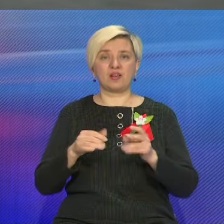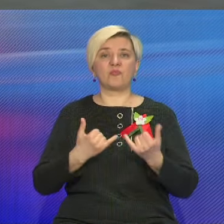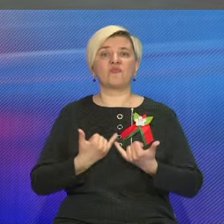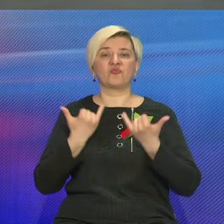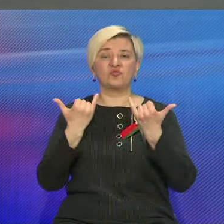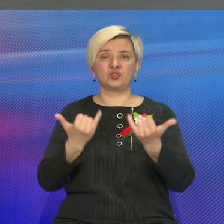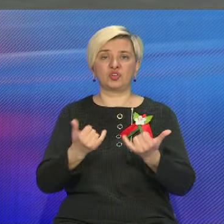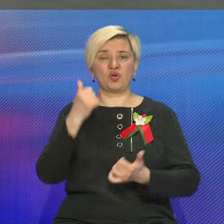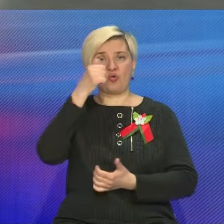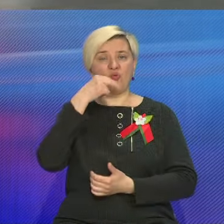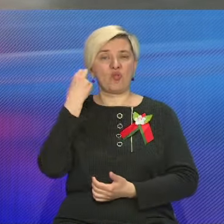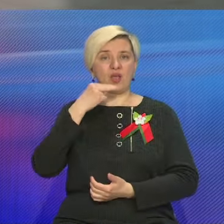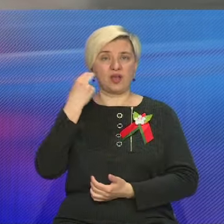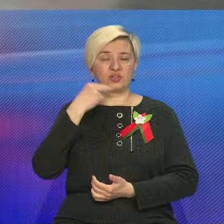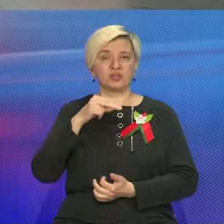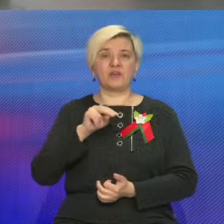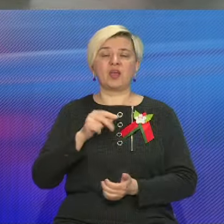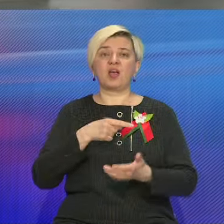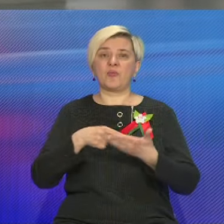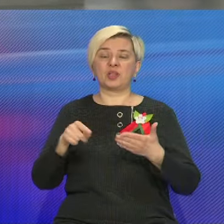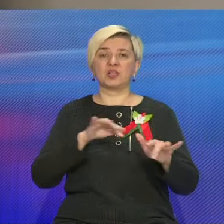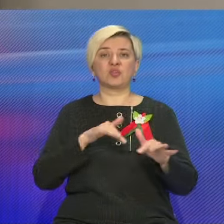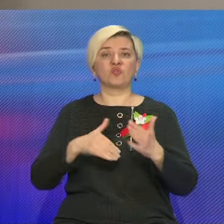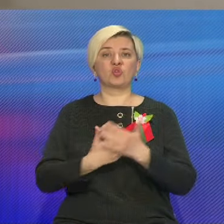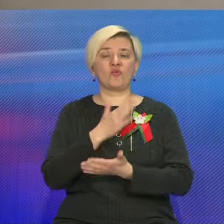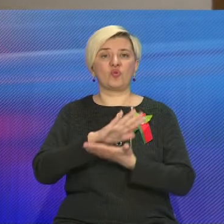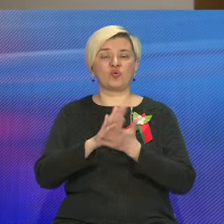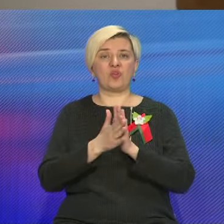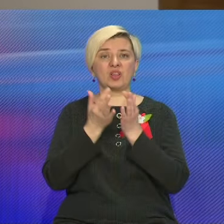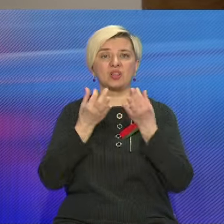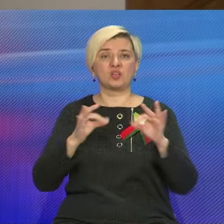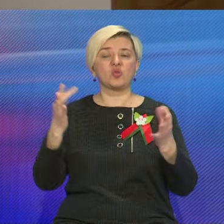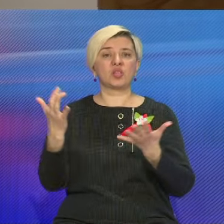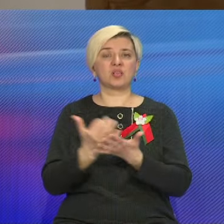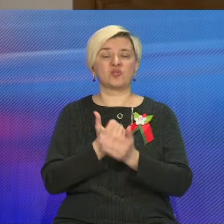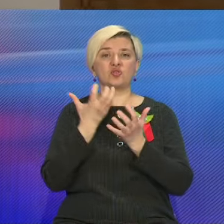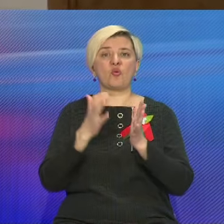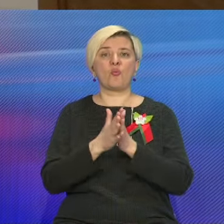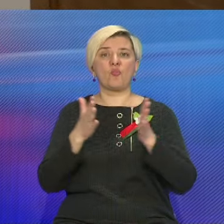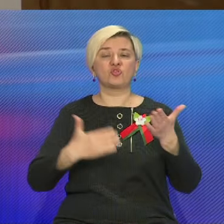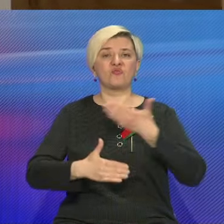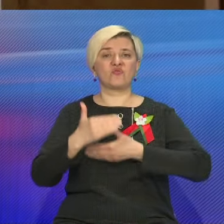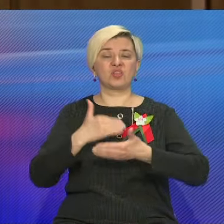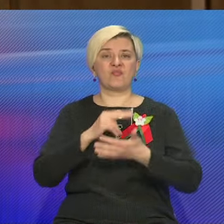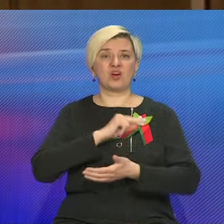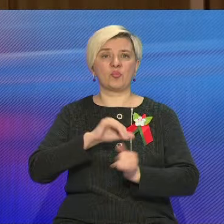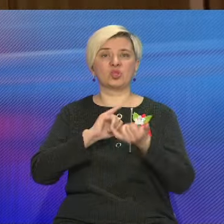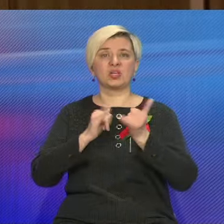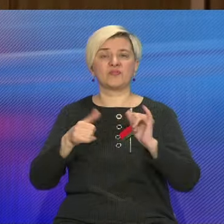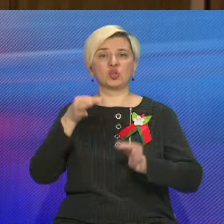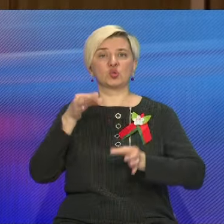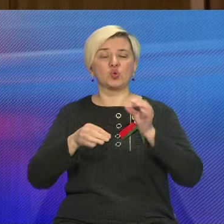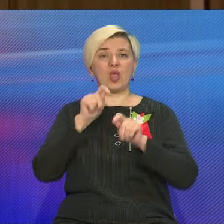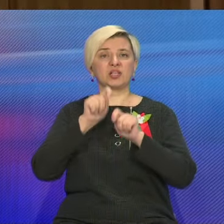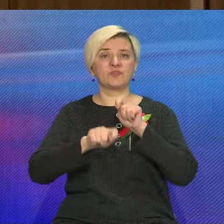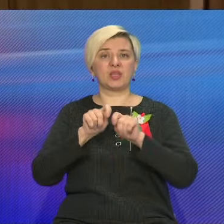якості. Як підкреслюється, діяльність у нових умовах дозволить досягнути ще більших виніків у роботі і розвитті